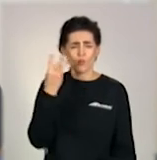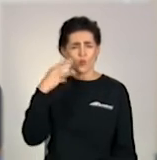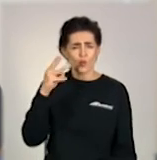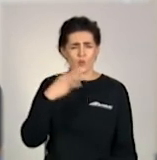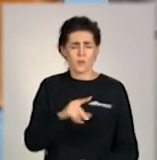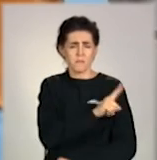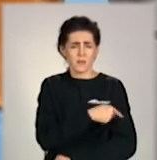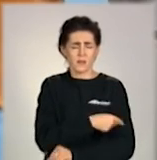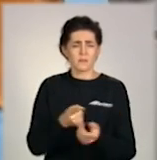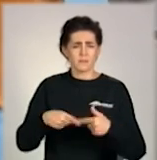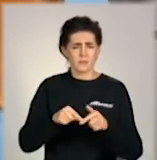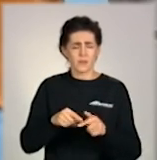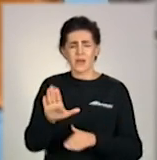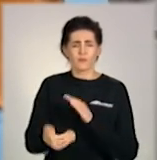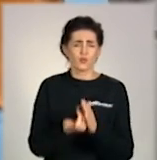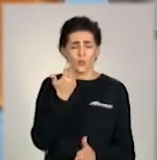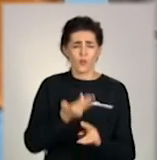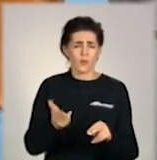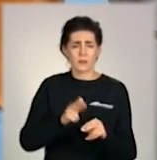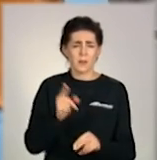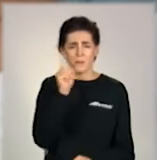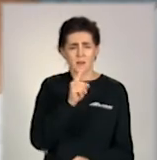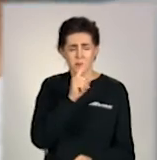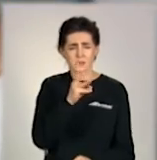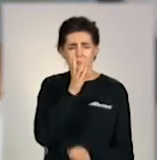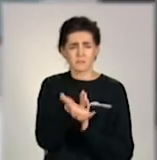модернізувати медзаклади. Оновлену мінімалку медики